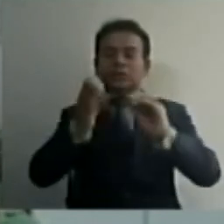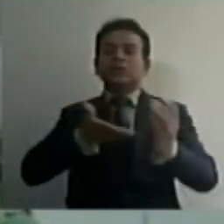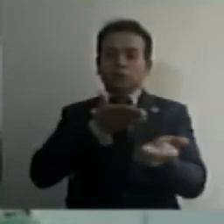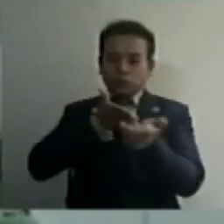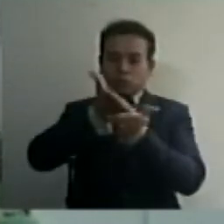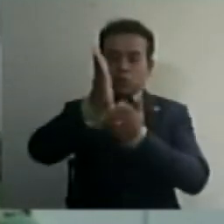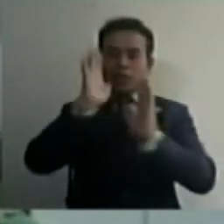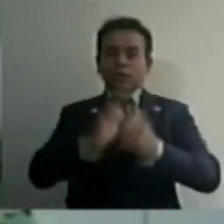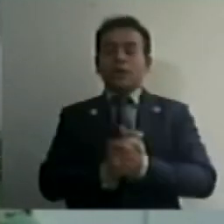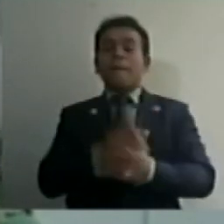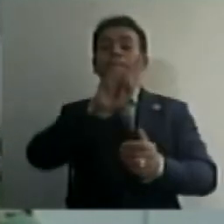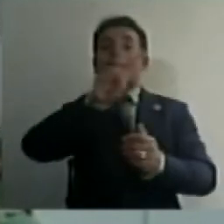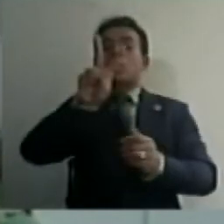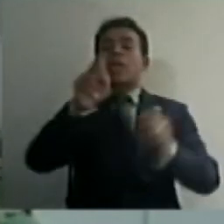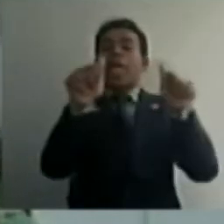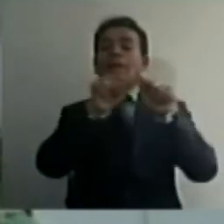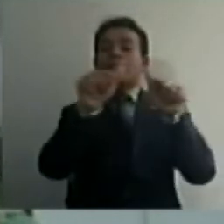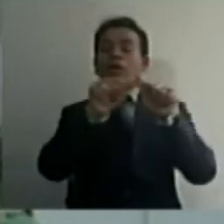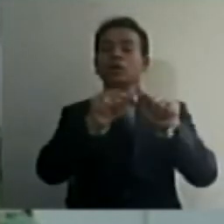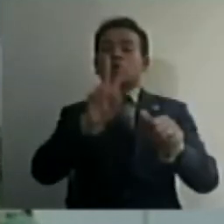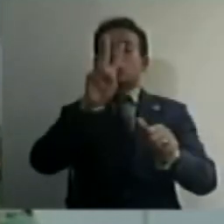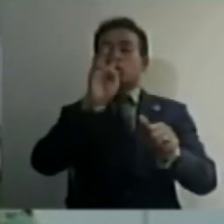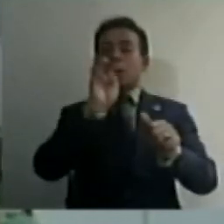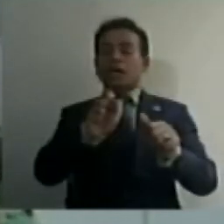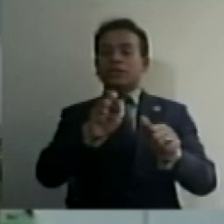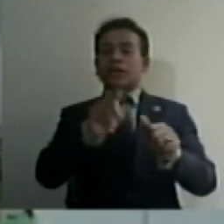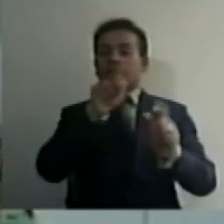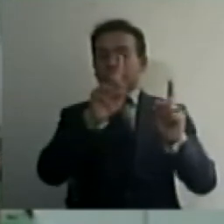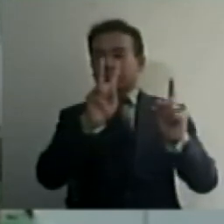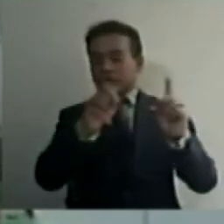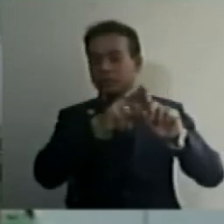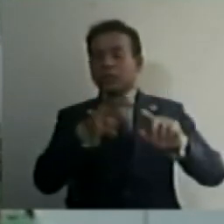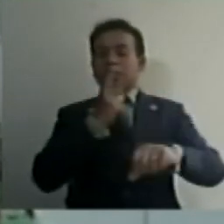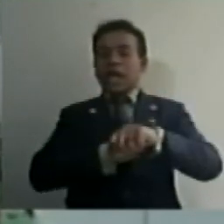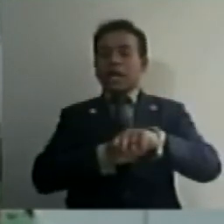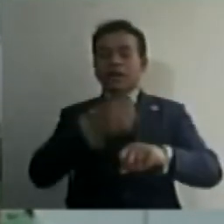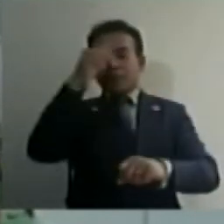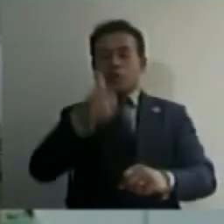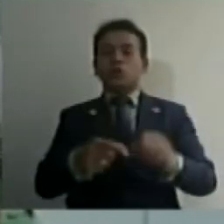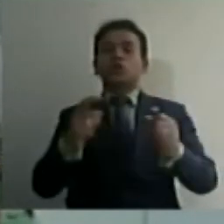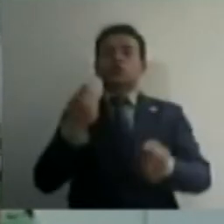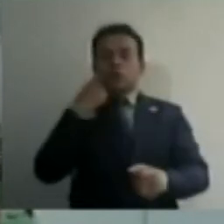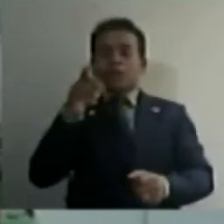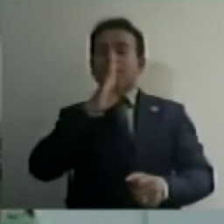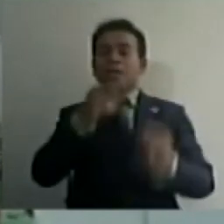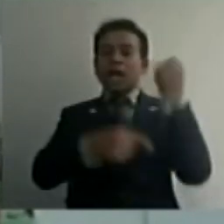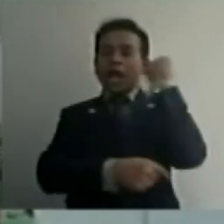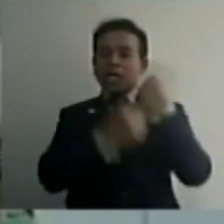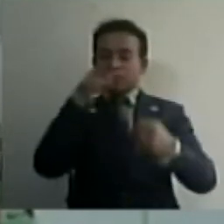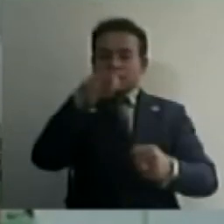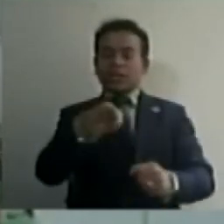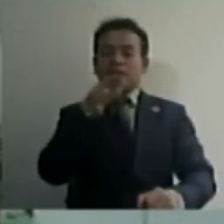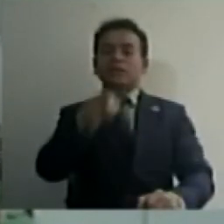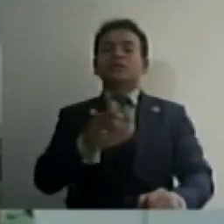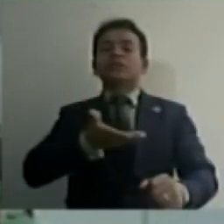12 এপ্রিল 2020 পর্যন্ত ঢাকার বিভিন্ন ডেডিকেটেড হাসপাতাল এবং সিভিল সার্জন কার্যালয় সমূহে। মেডিকেল অফিসার, জেলা সদর হাসপাতালের